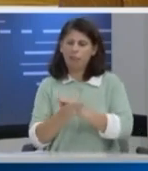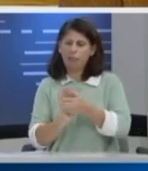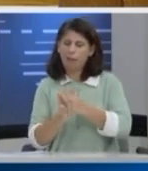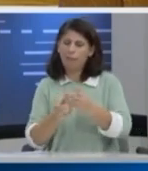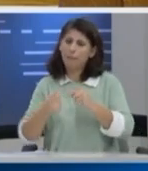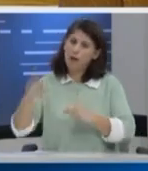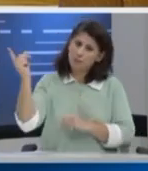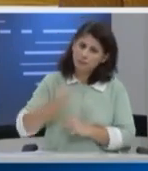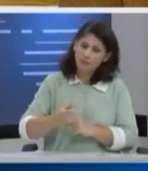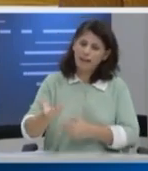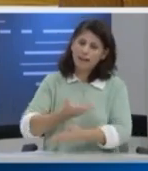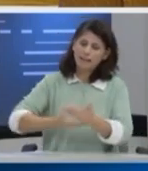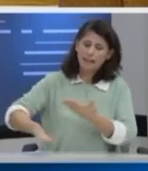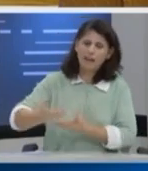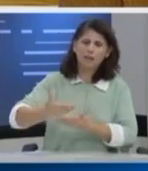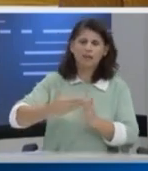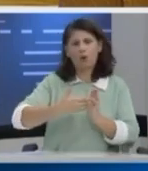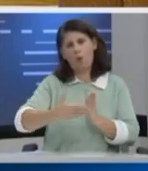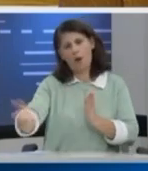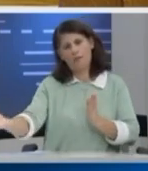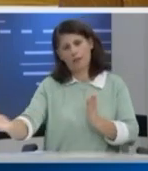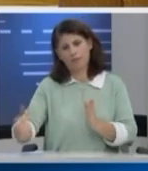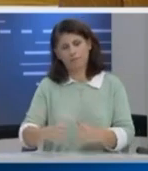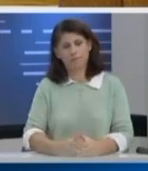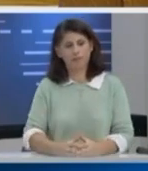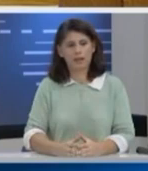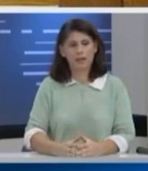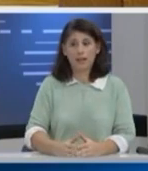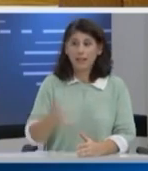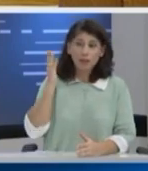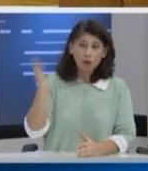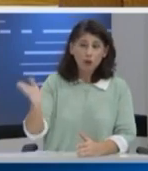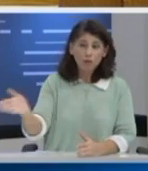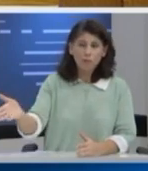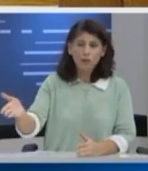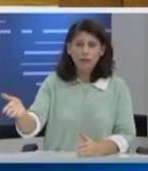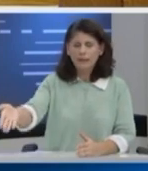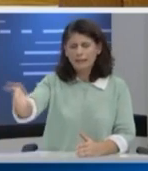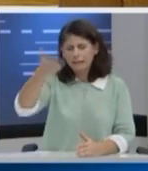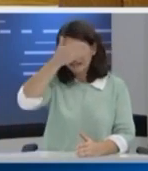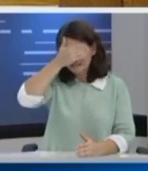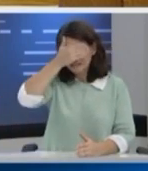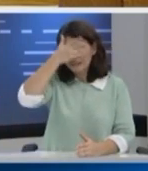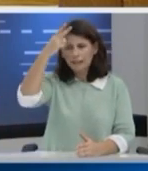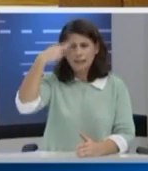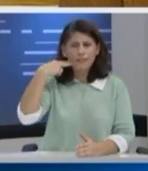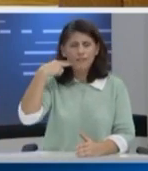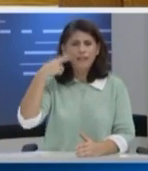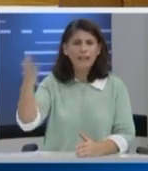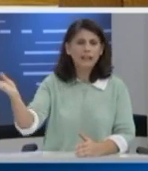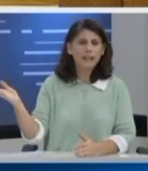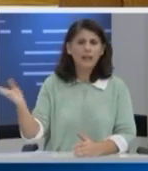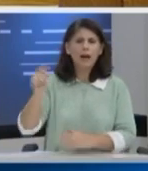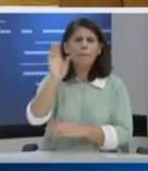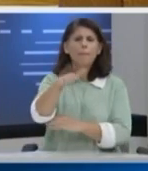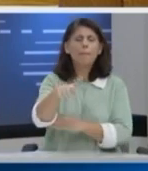πλειοψηφίες, για συναλλαγές και άλλα τέτοια. Είστε τόσο τυφλωμένοι που περιφρονείτε